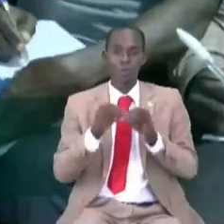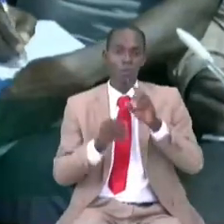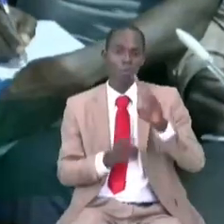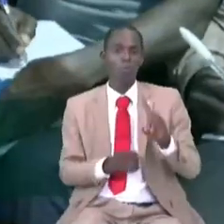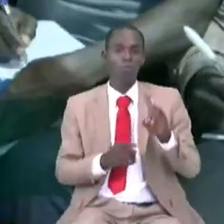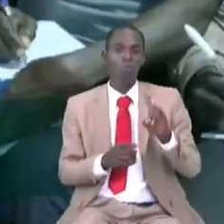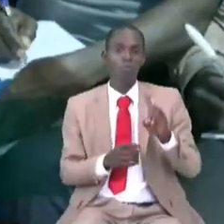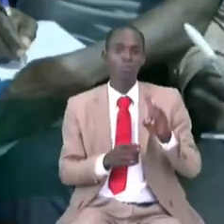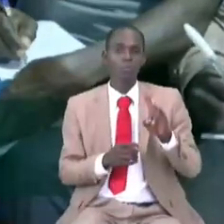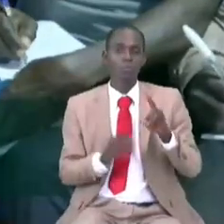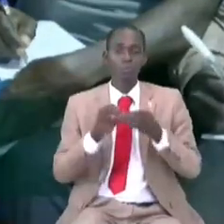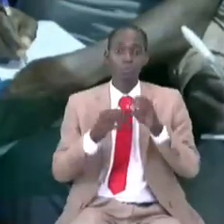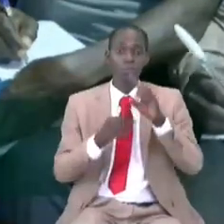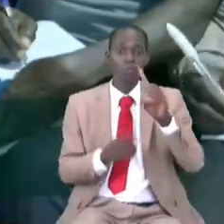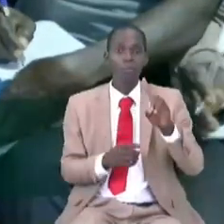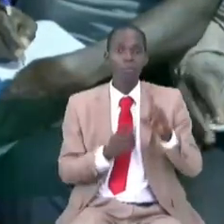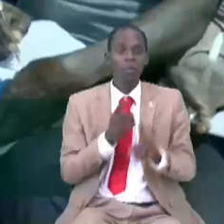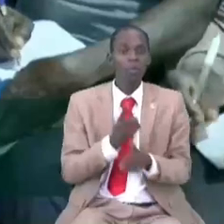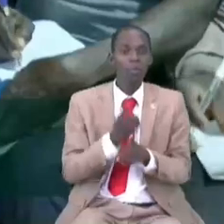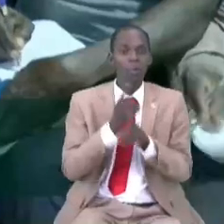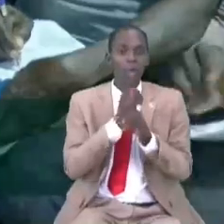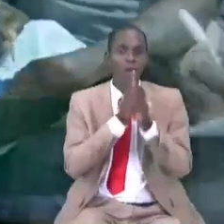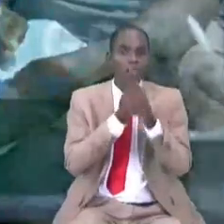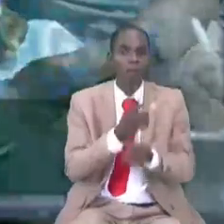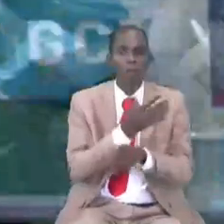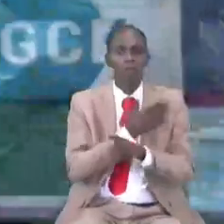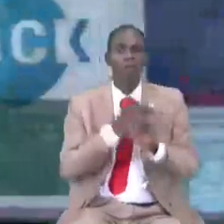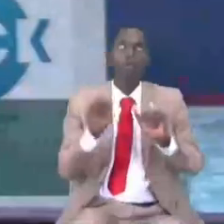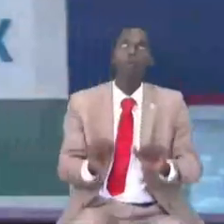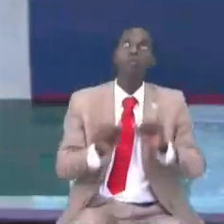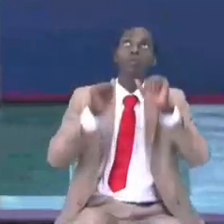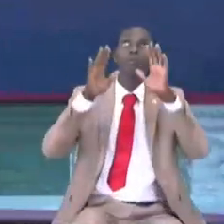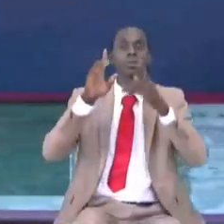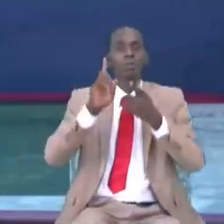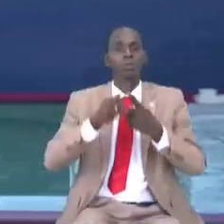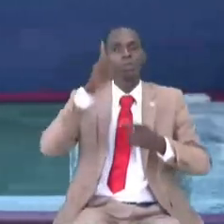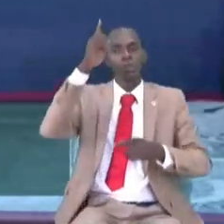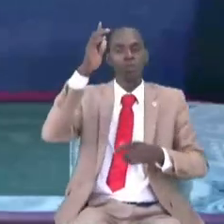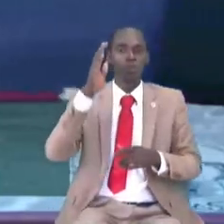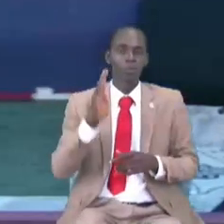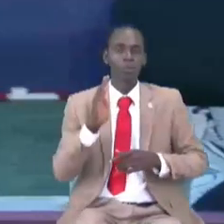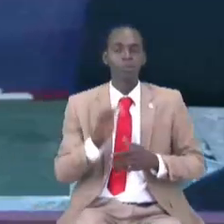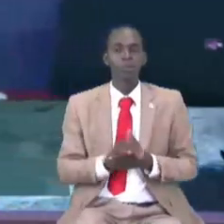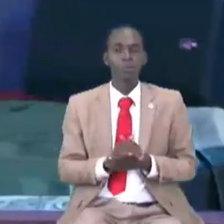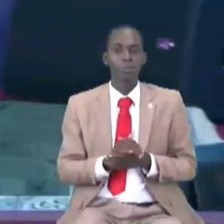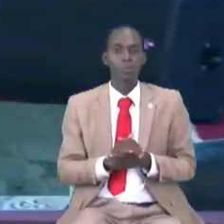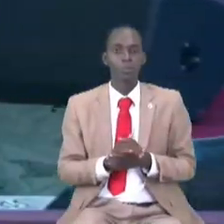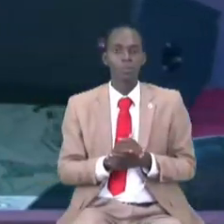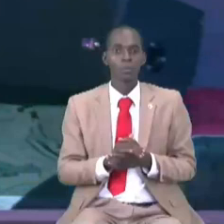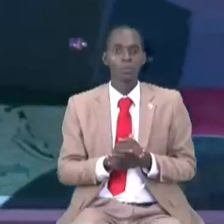réponse appropriée et la soumission à Dieu. Ceux que vous connaissez